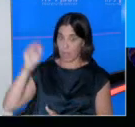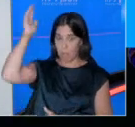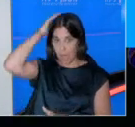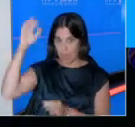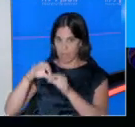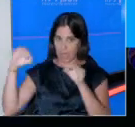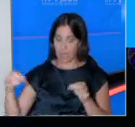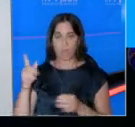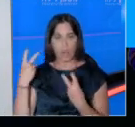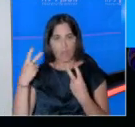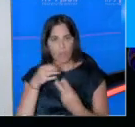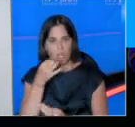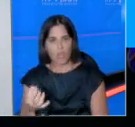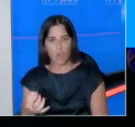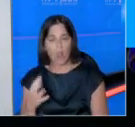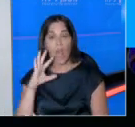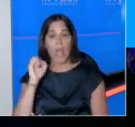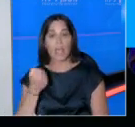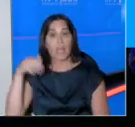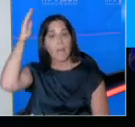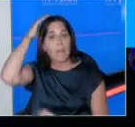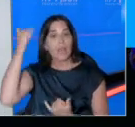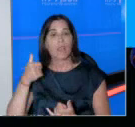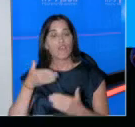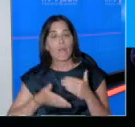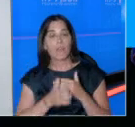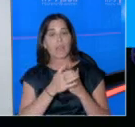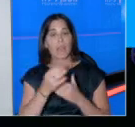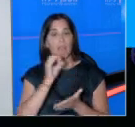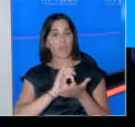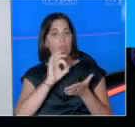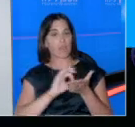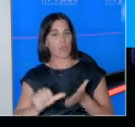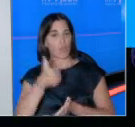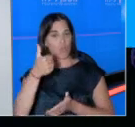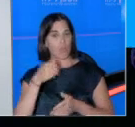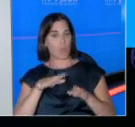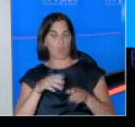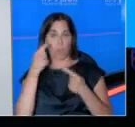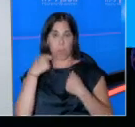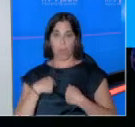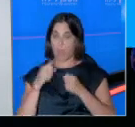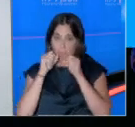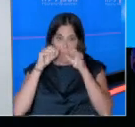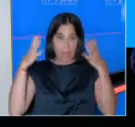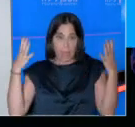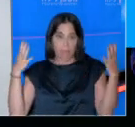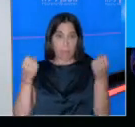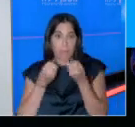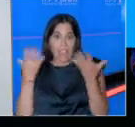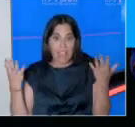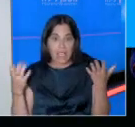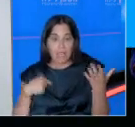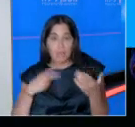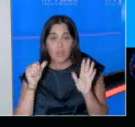שלו, אבל זה חשוב לשאול, אם בנט עכשיו נכנס למשרד ראש הממשלה, שזה בעיניי מדהים, זה מדהים,